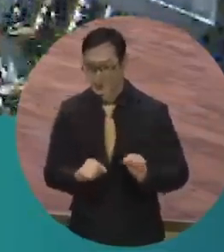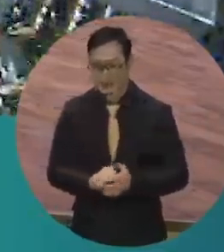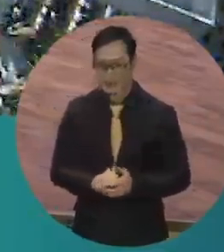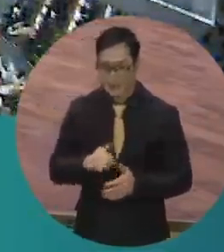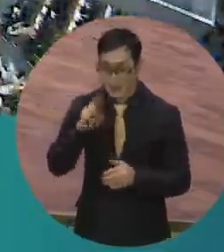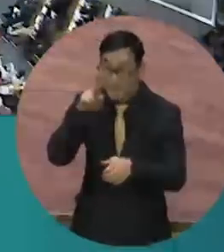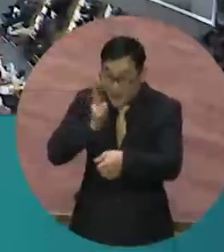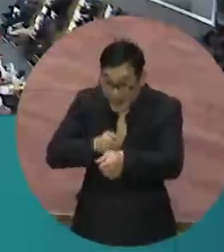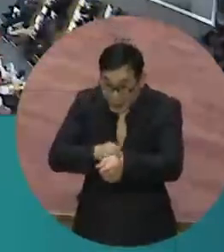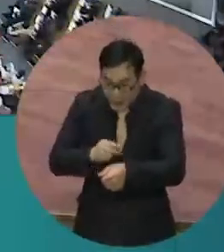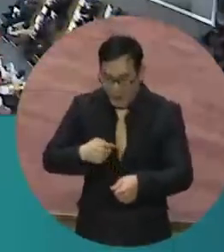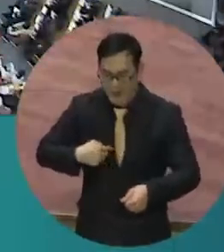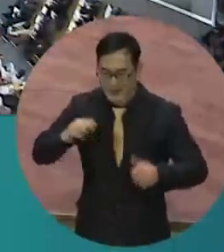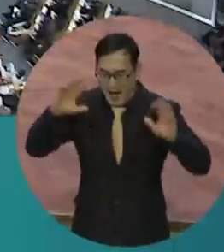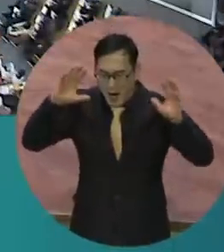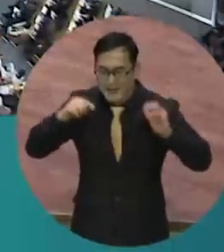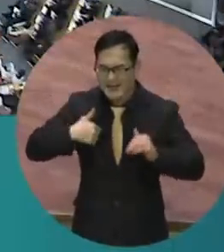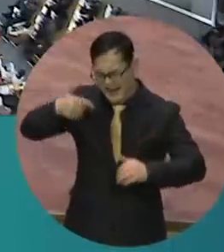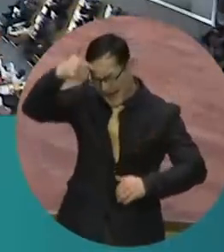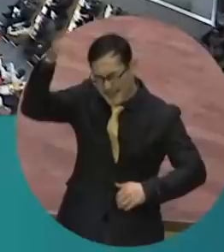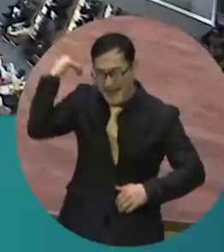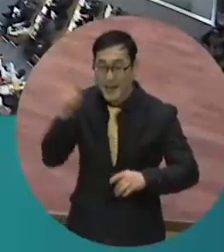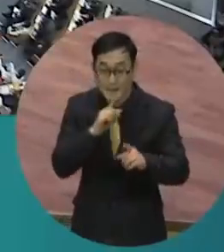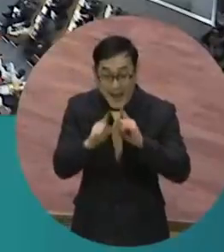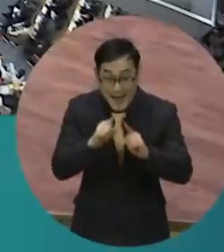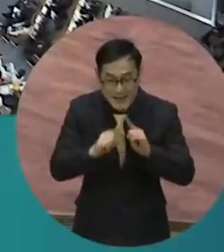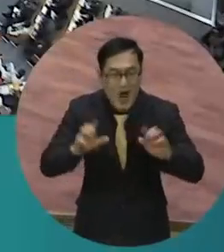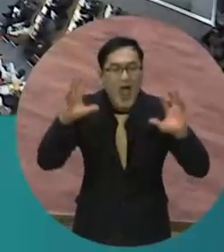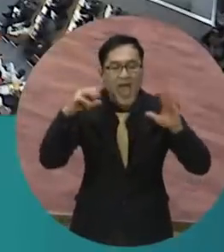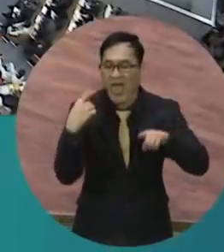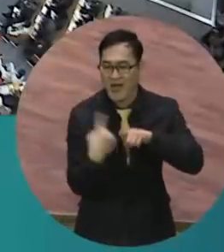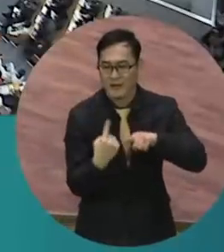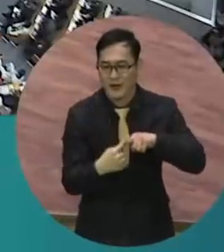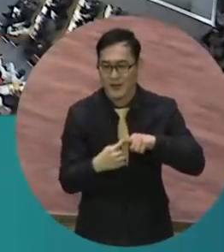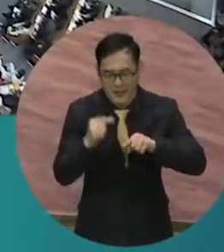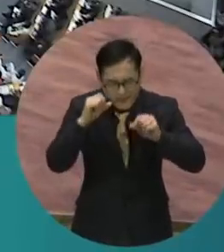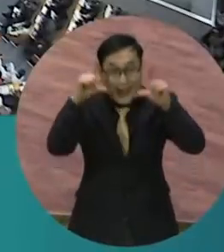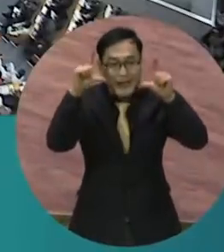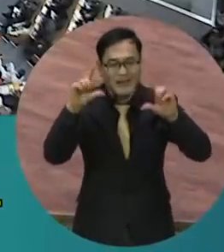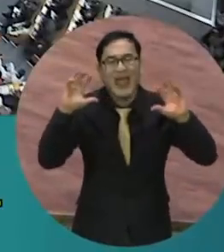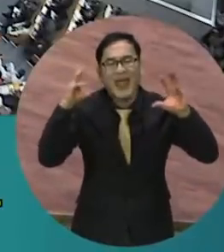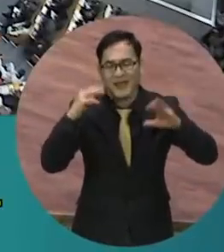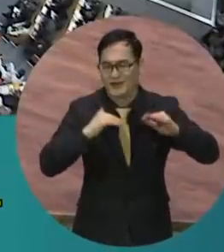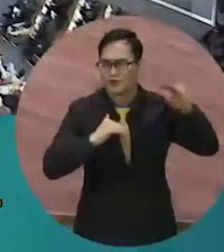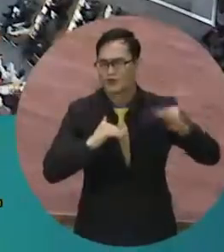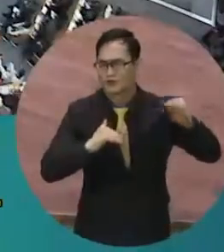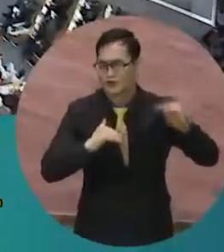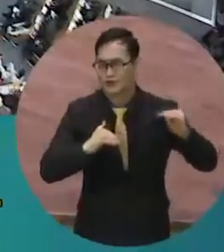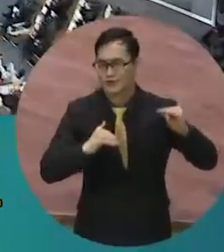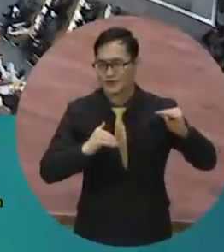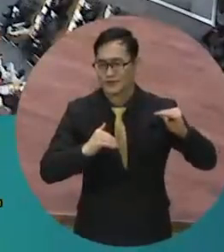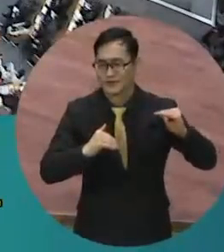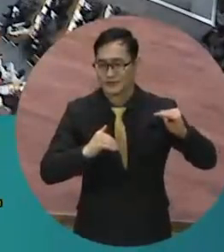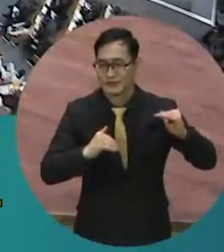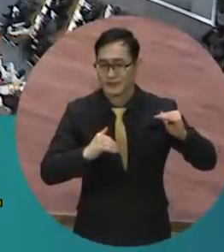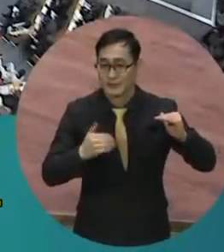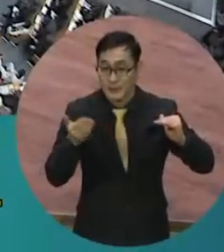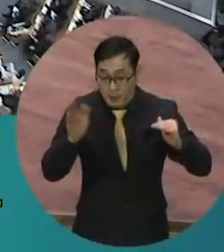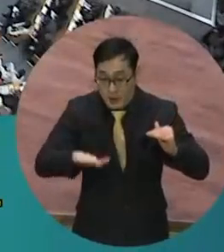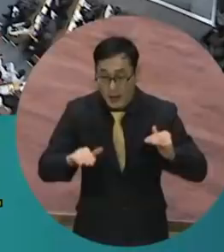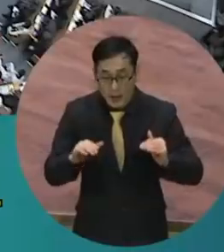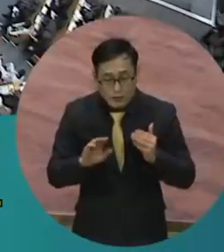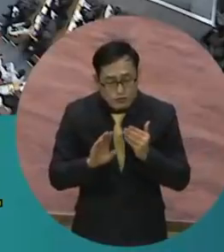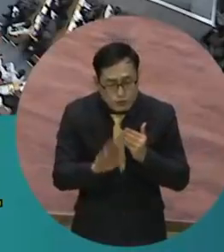어렸을 때는 말하는 것이 어린아이와 같고, 깨닫는 것이 어린아이와 같고, 생각하는 것이 어린아이와 같다가, 장성한